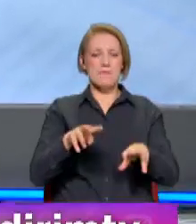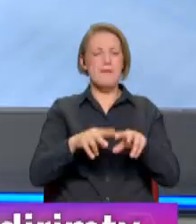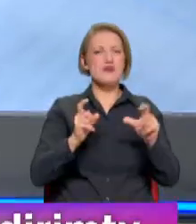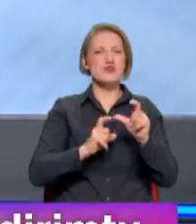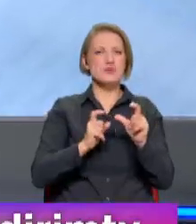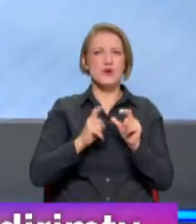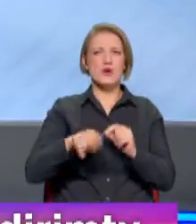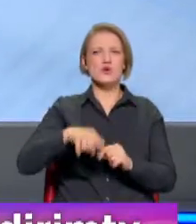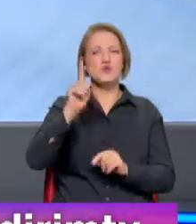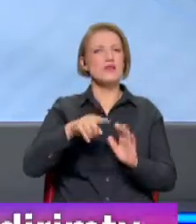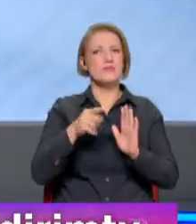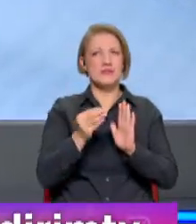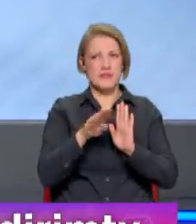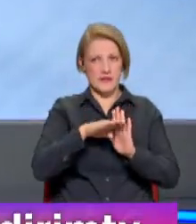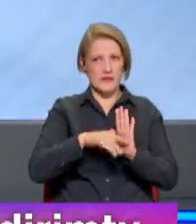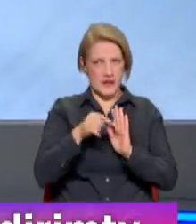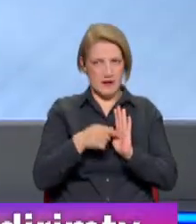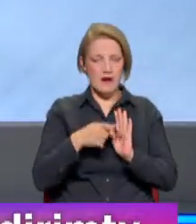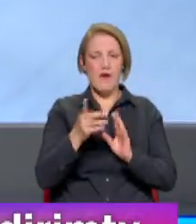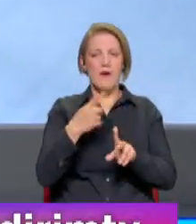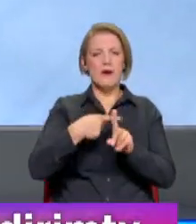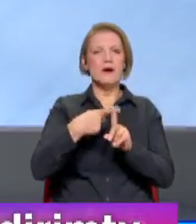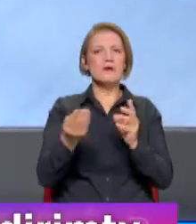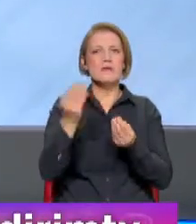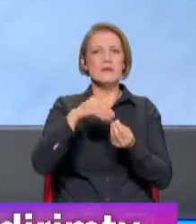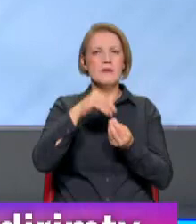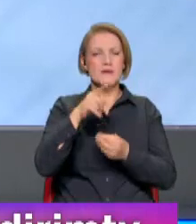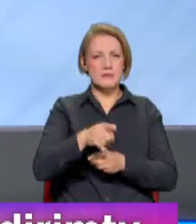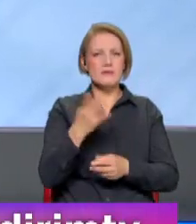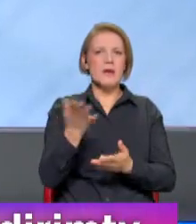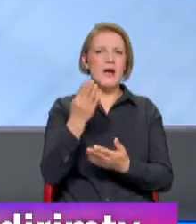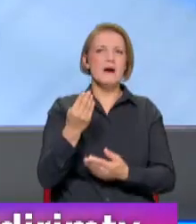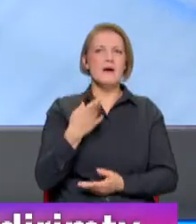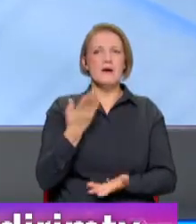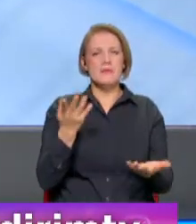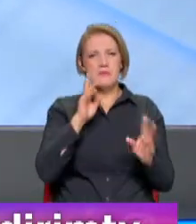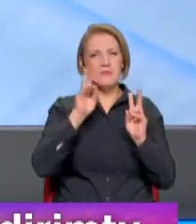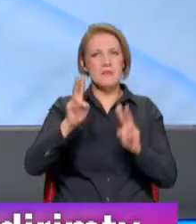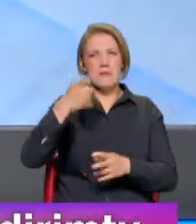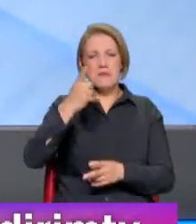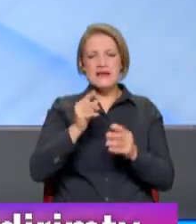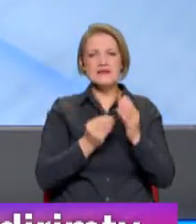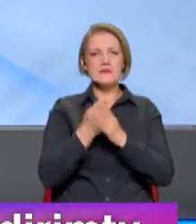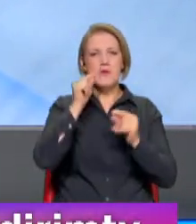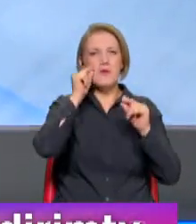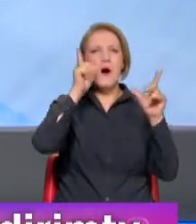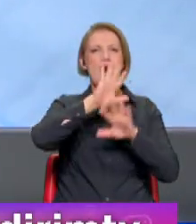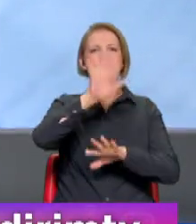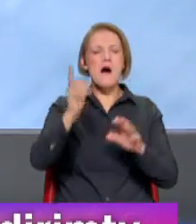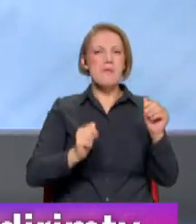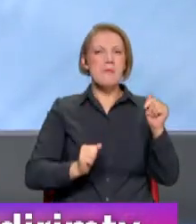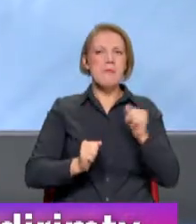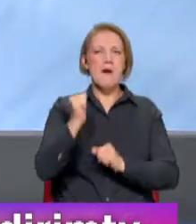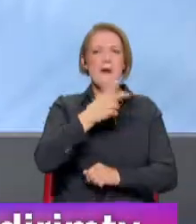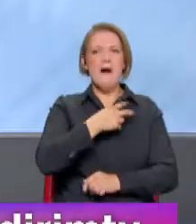Şimşek'in gündemindeydi ve o ek vergilerle ne yazık ki boynumuz büküldü. Bir sabah uyandık ki her şey daha